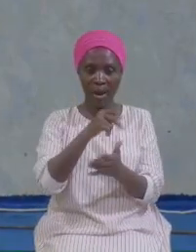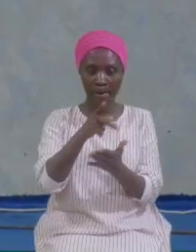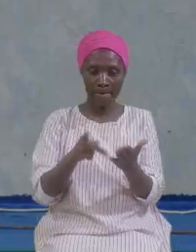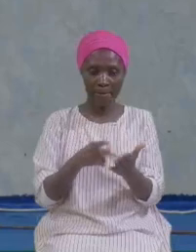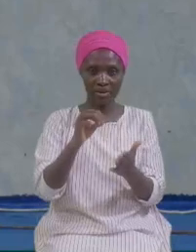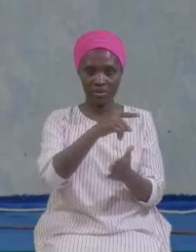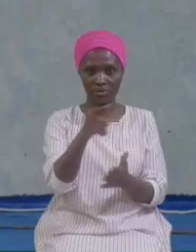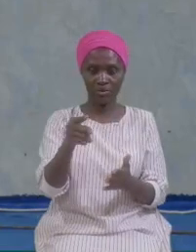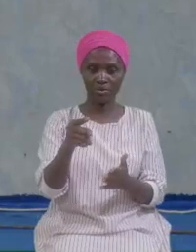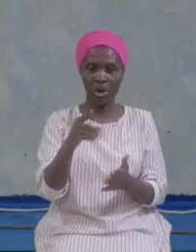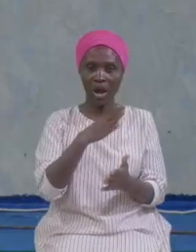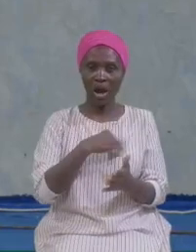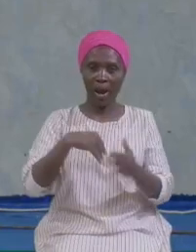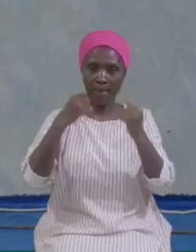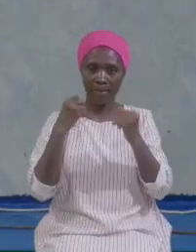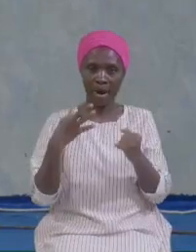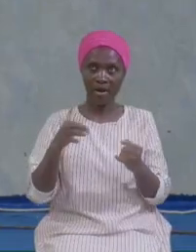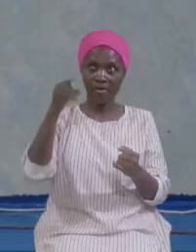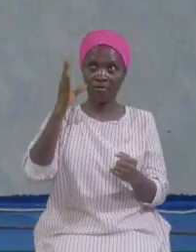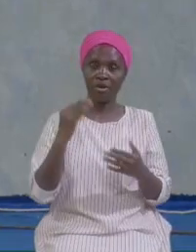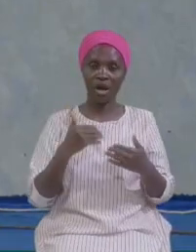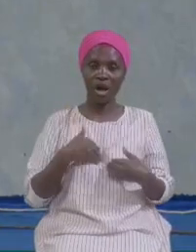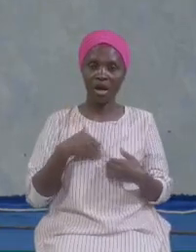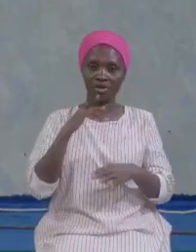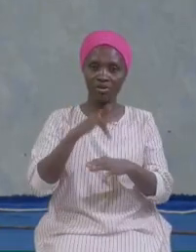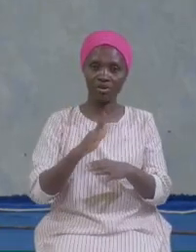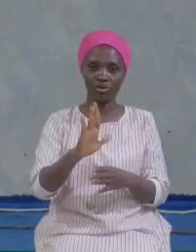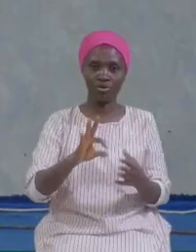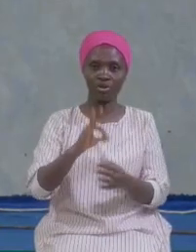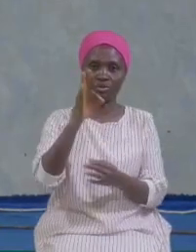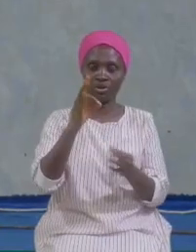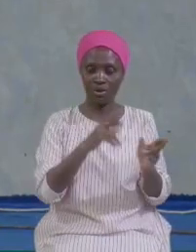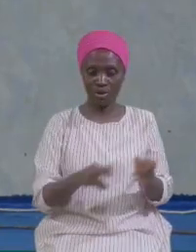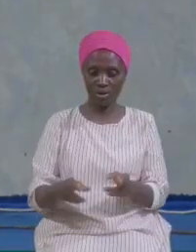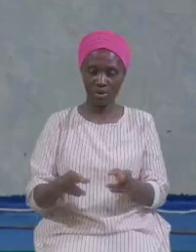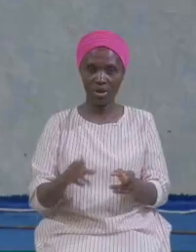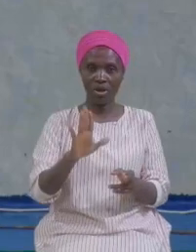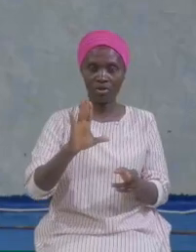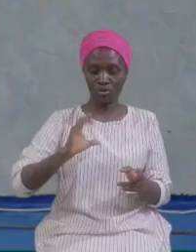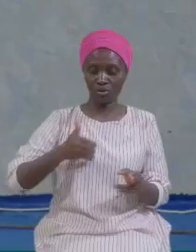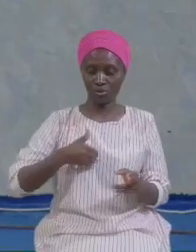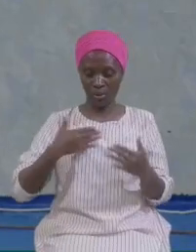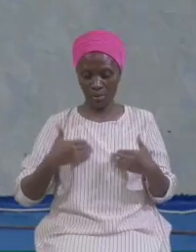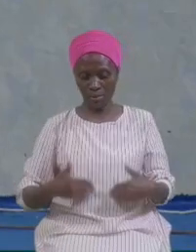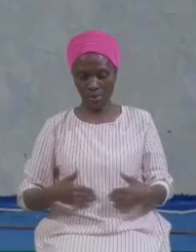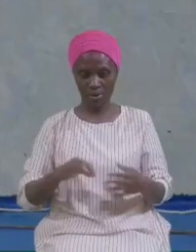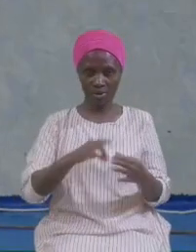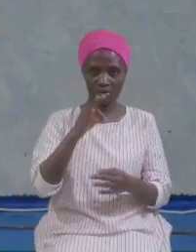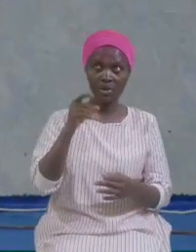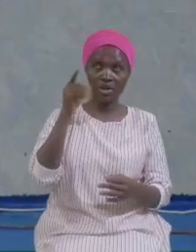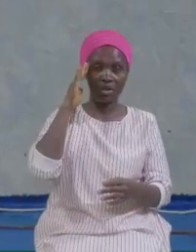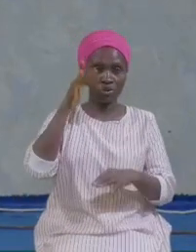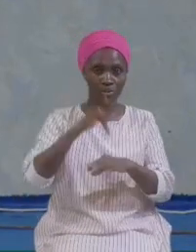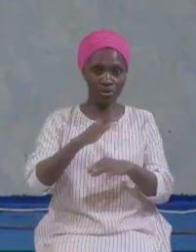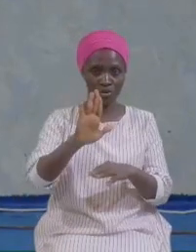La puissance de Dieu a déjà touché ton esprit. Dieu est le Dieu de l'esprit, du corps et de l'âme. Il va toucher ton corps